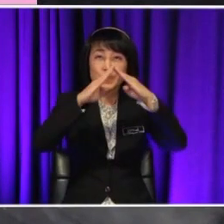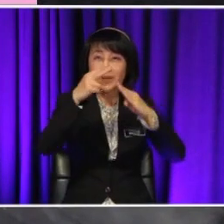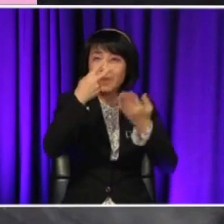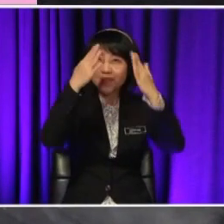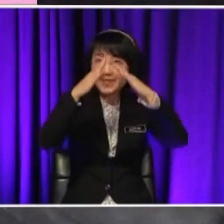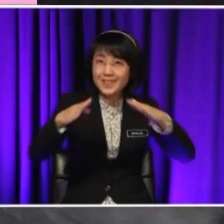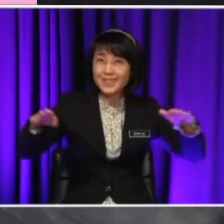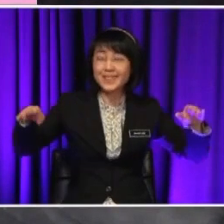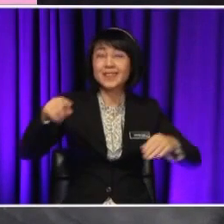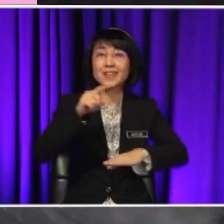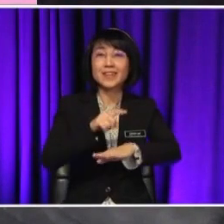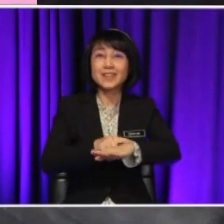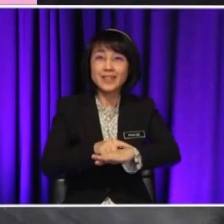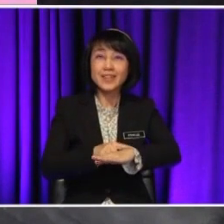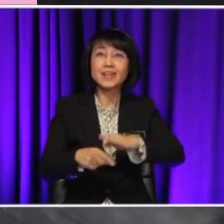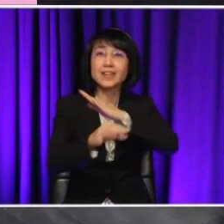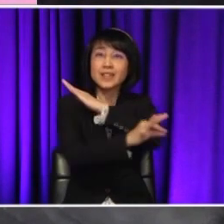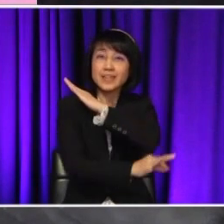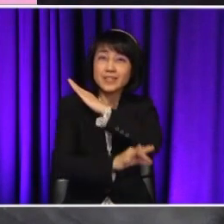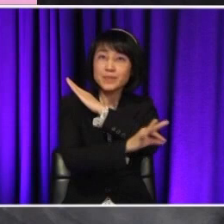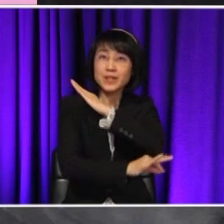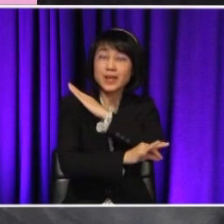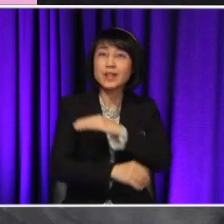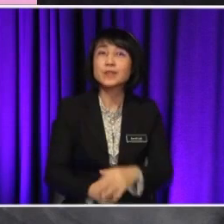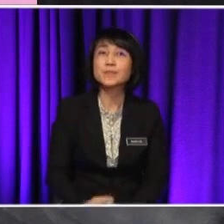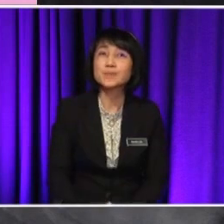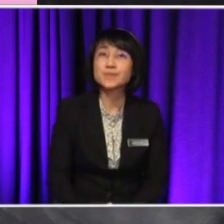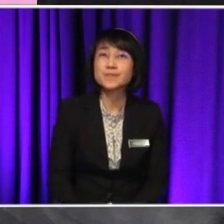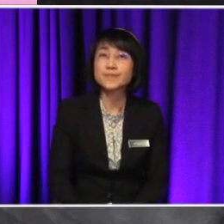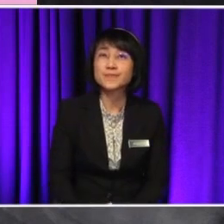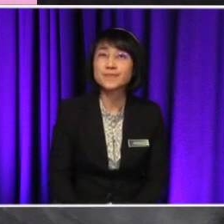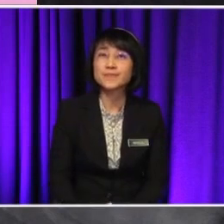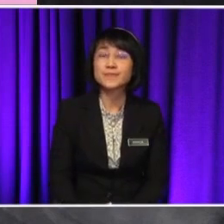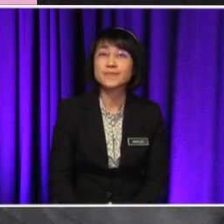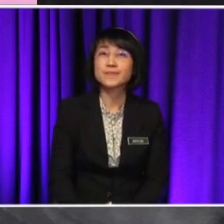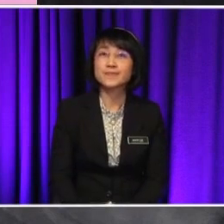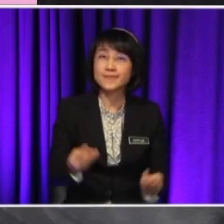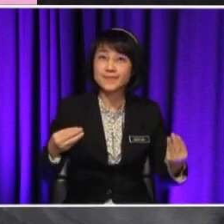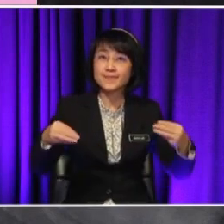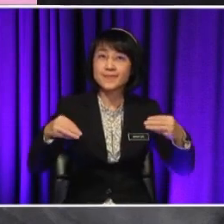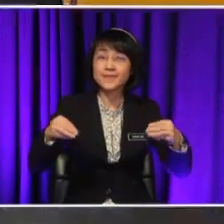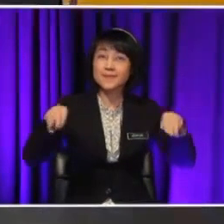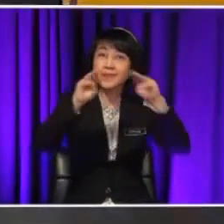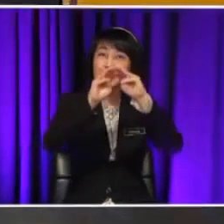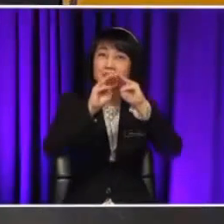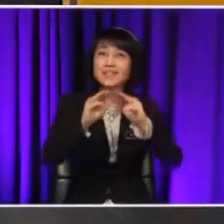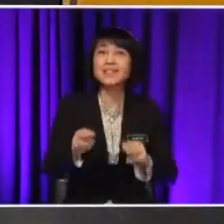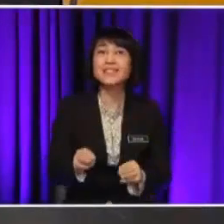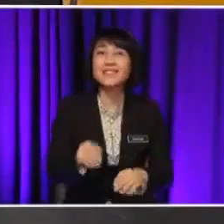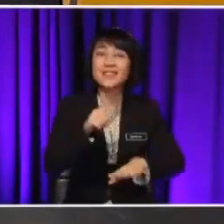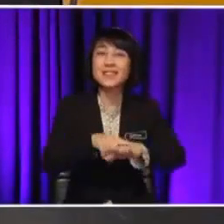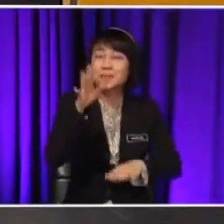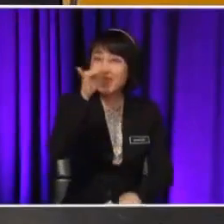Okey. Okey, yang ini Masjid Teng Kera. Okey, terdapat di mana? Melaka, cikgu. Oh, hebat. Okey, confirm saya tu. Terima